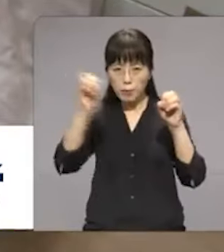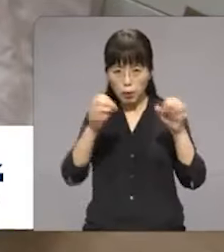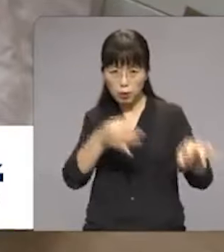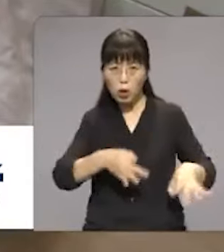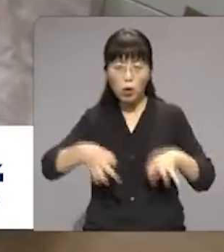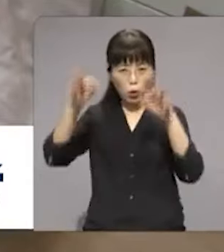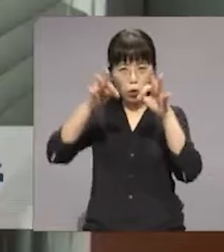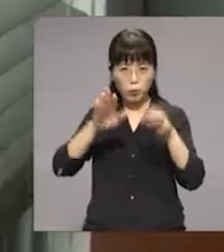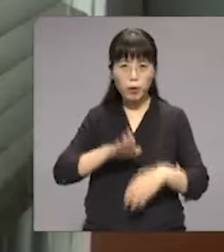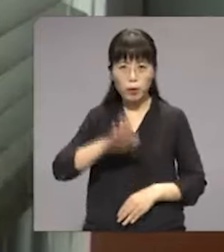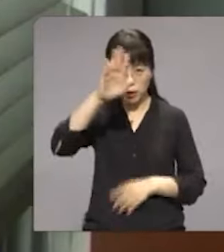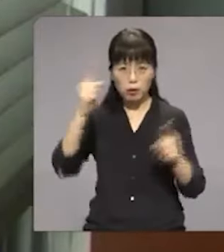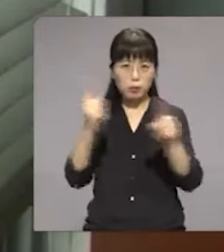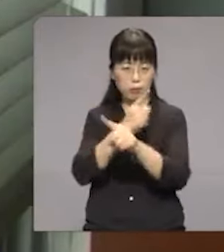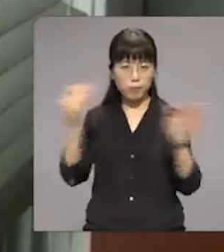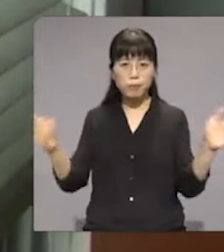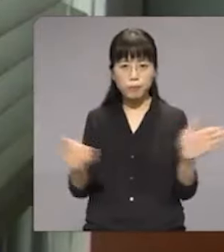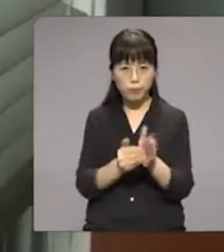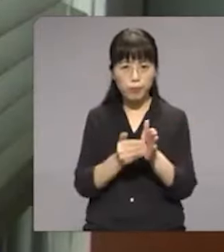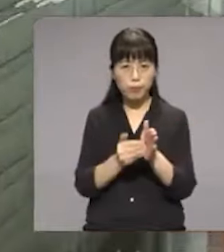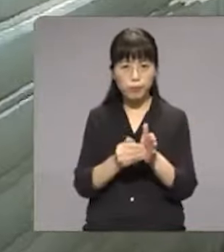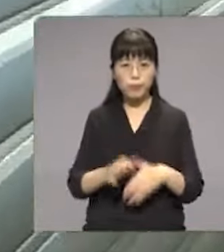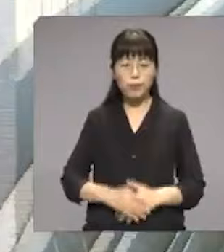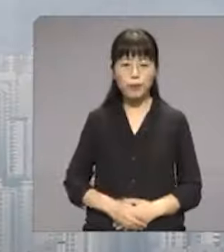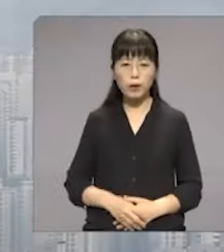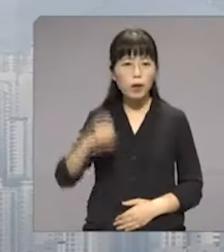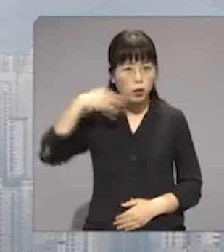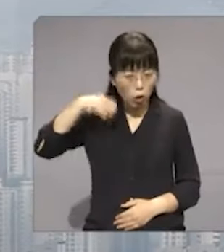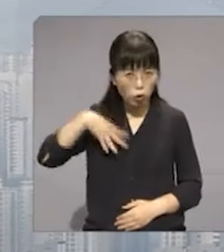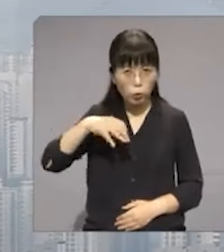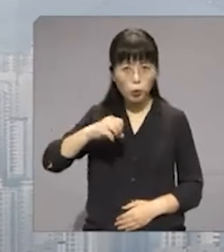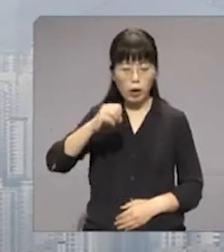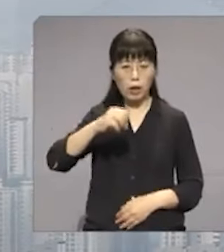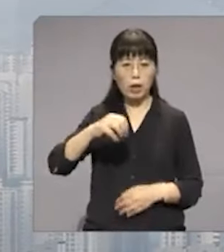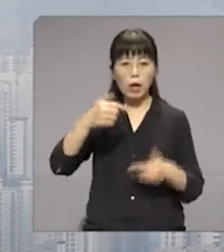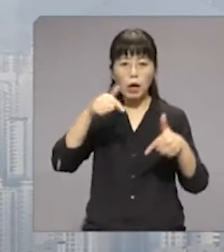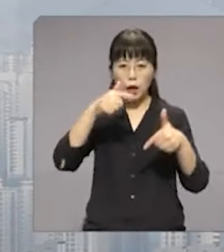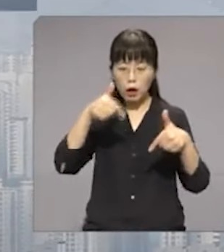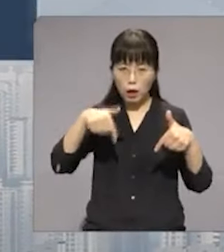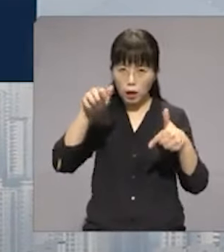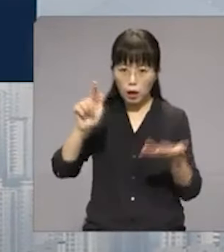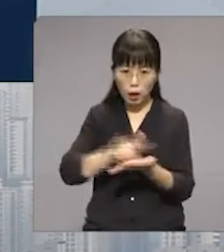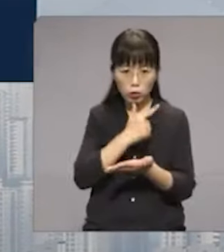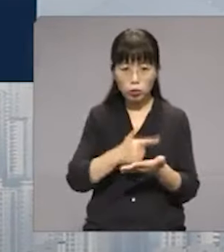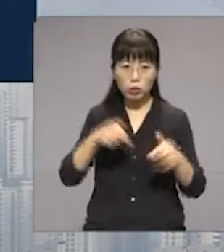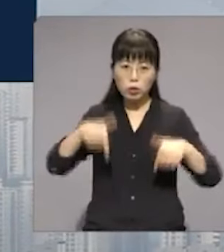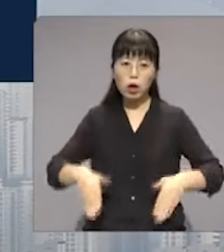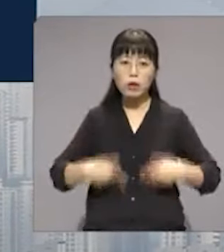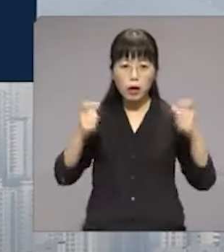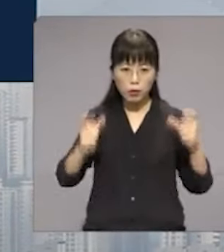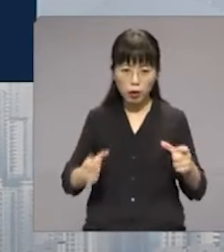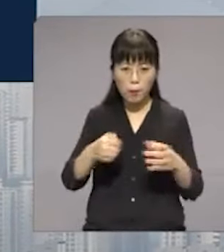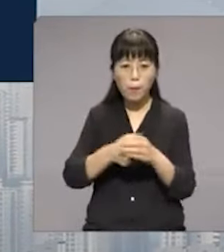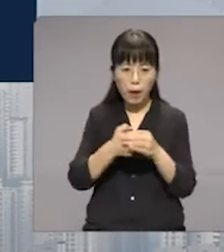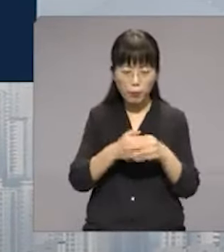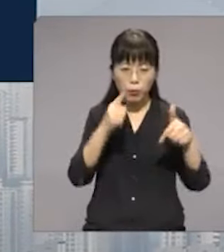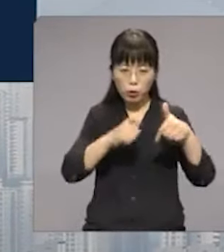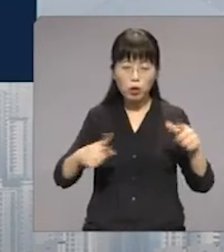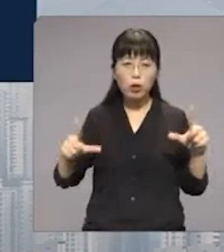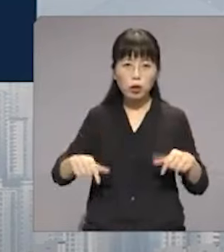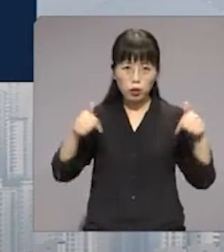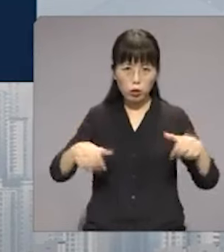오르며 상승 전환한 겁니다. 영등포와 양천, 강서구 등 서남권, 마포와 서대문구 등이 위치한